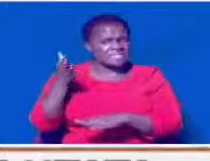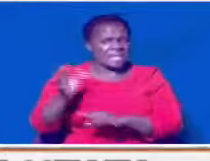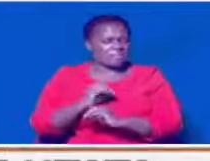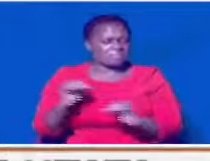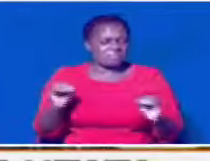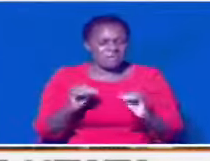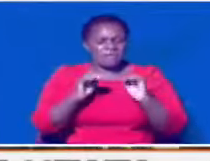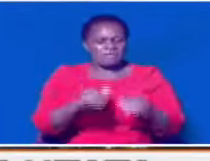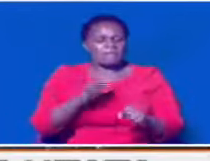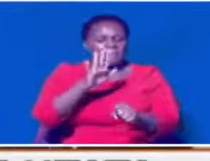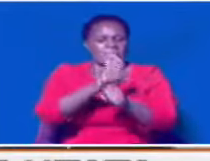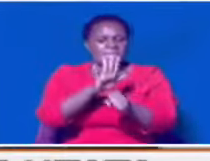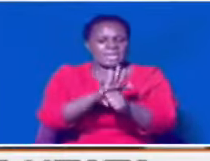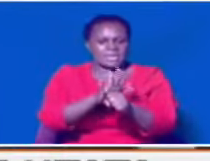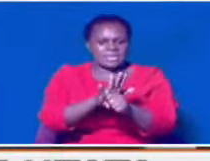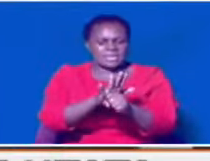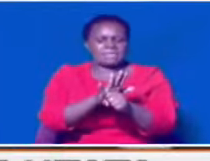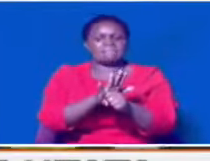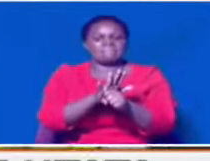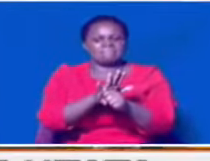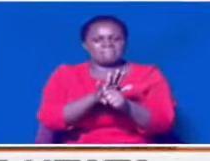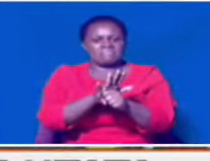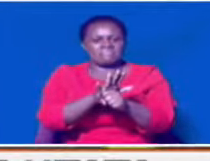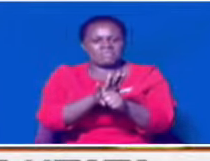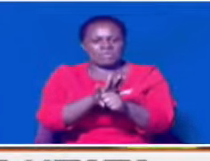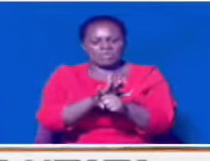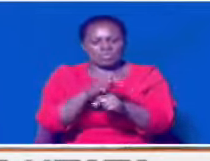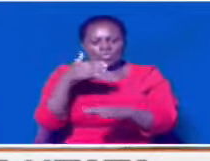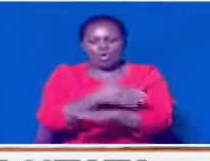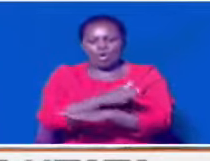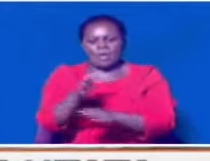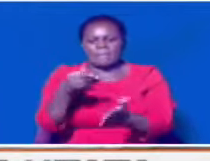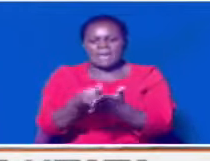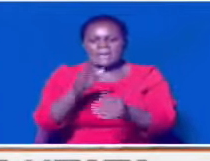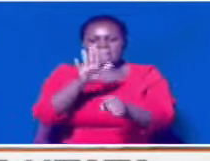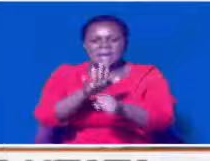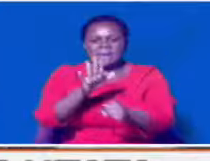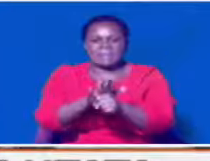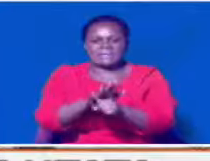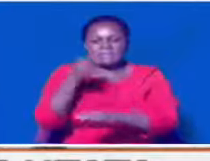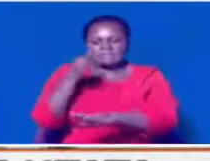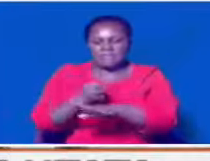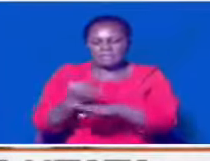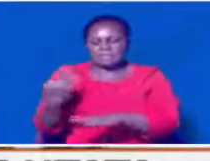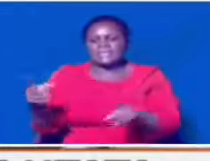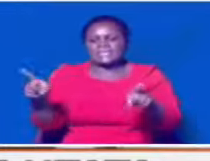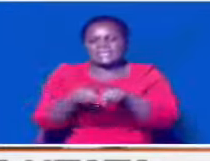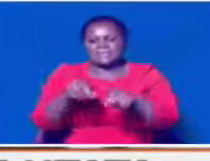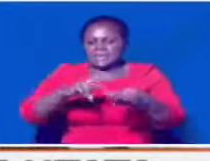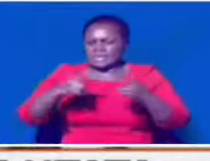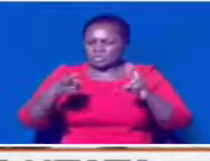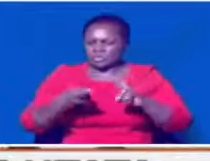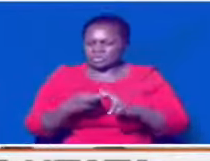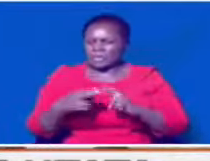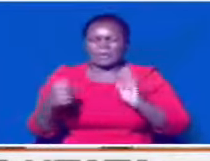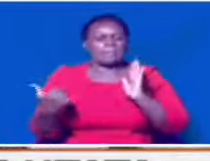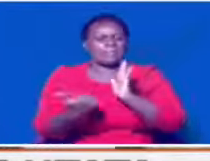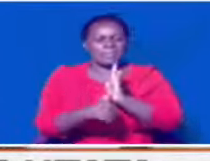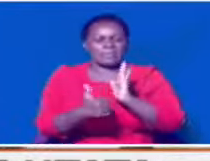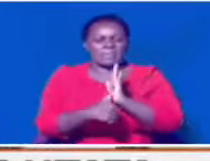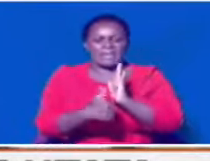huku wakulima wengi wakijipata wametapeliwa mamilioni ya fedha kwa mbolea gushi. Mahusiano yake pia amegongwa vichwa